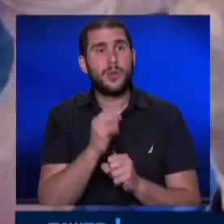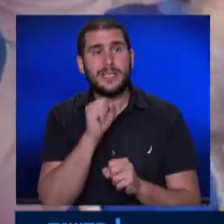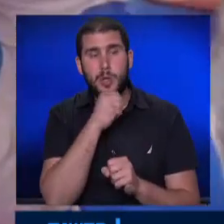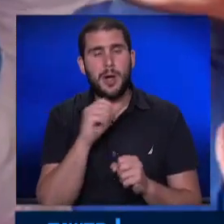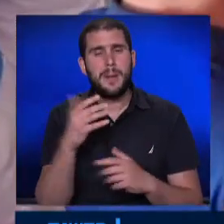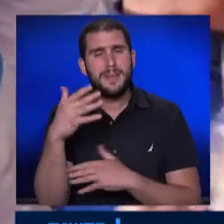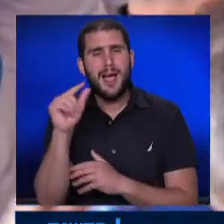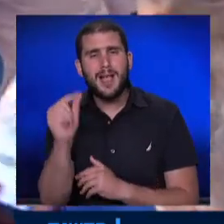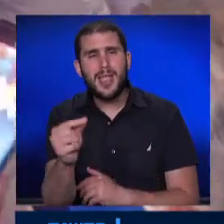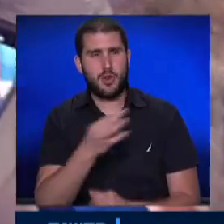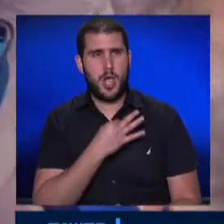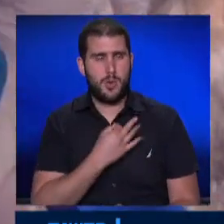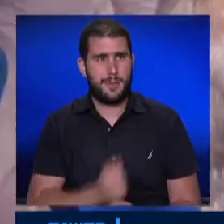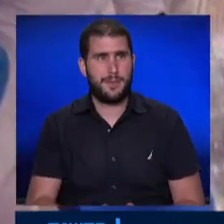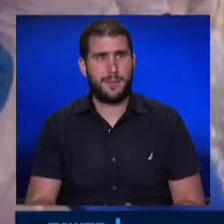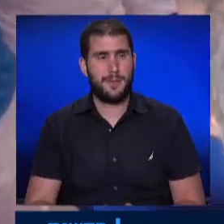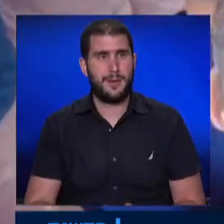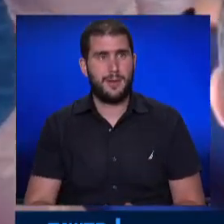הקטנה.